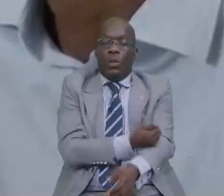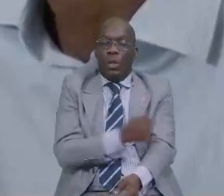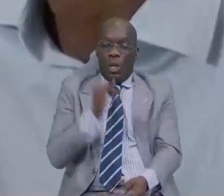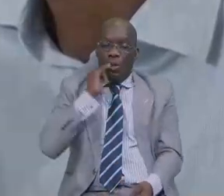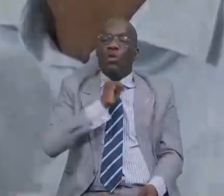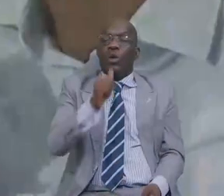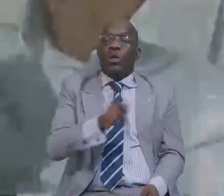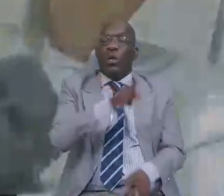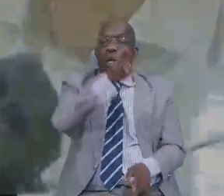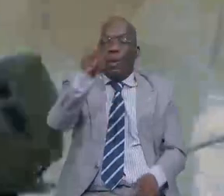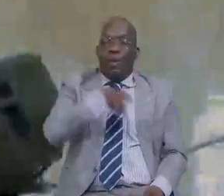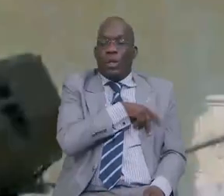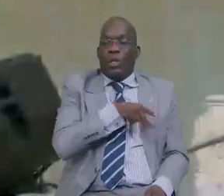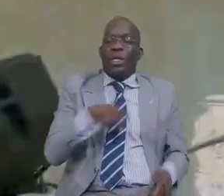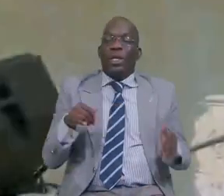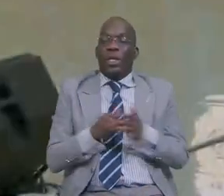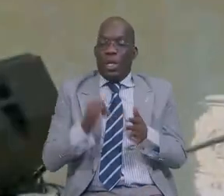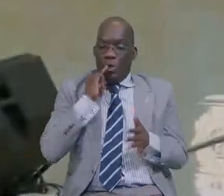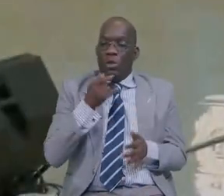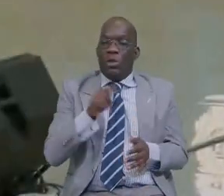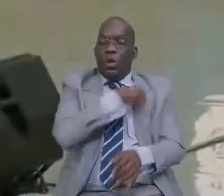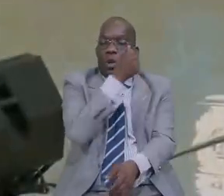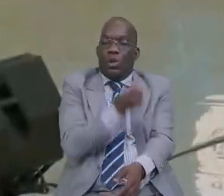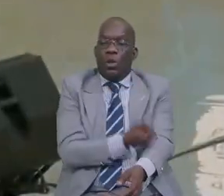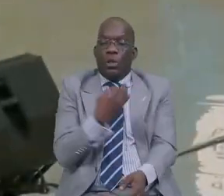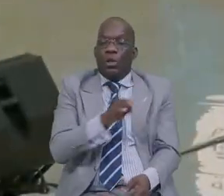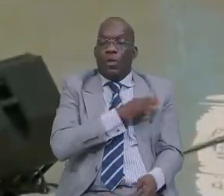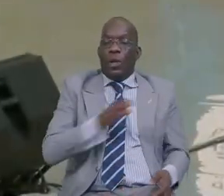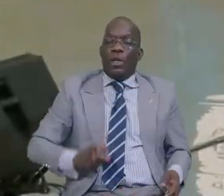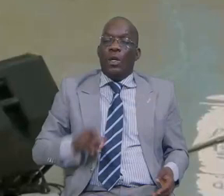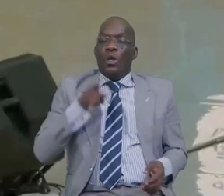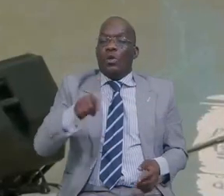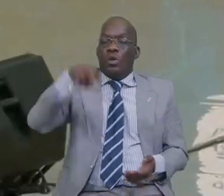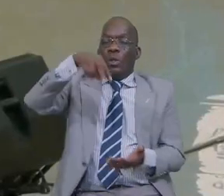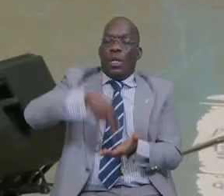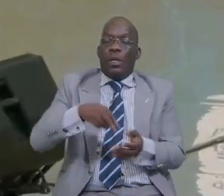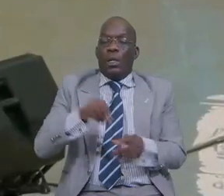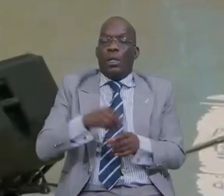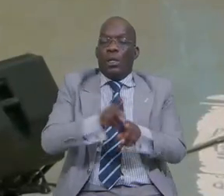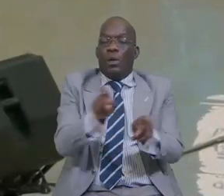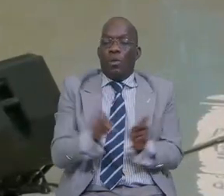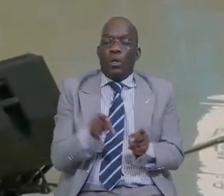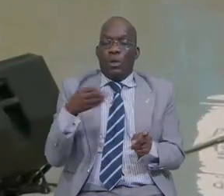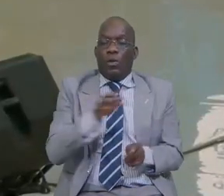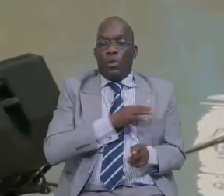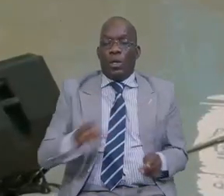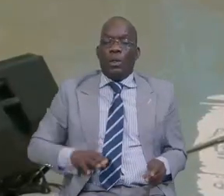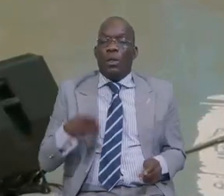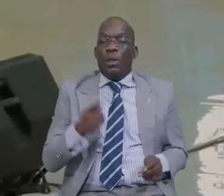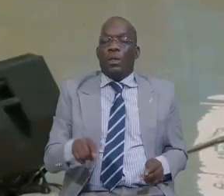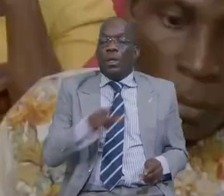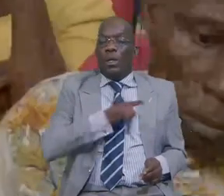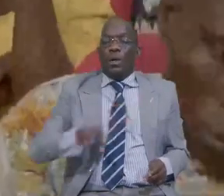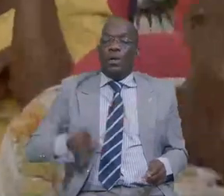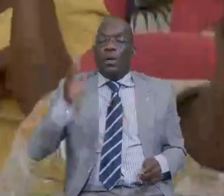L'autorité n'est pas une autorité personnelle, c'est l'autorité de Christ. Tu vas tenir à la place de Christ. Et le Seigneur va